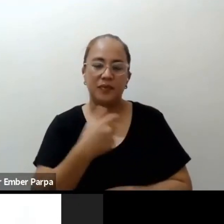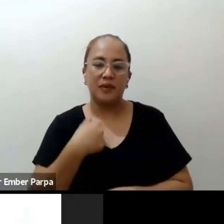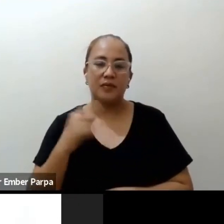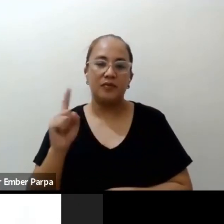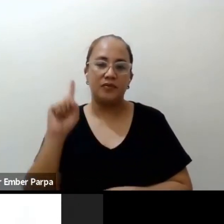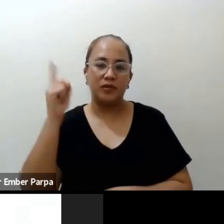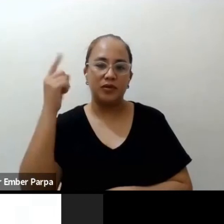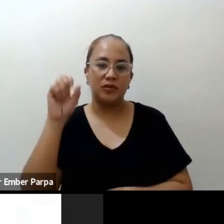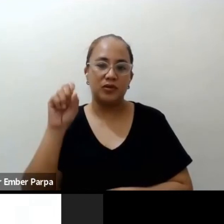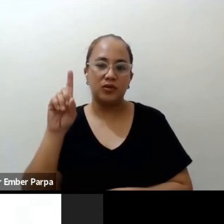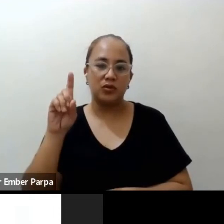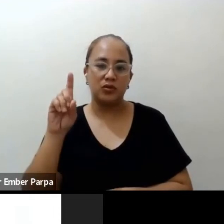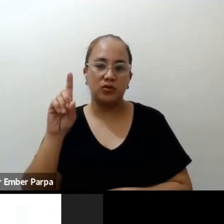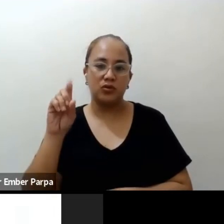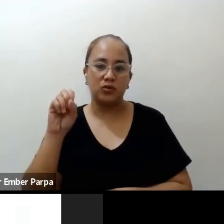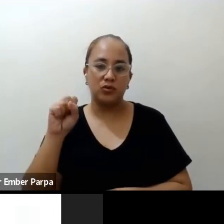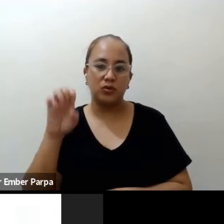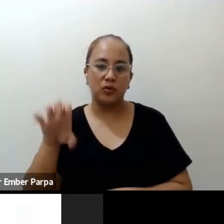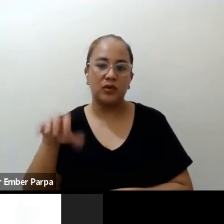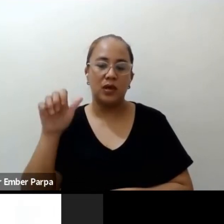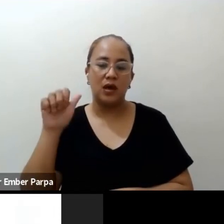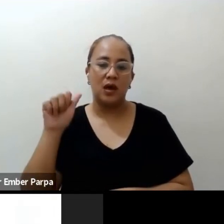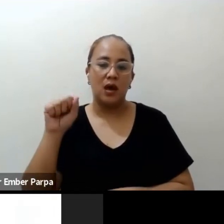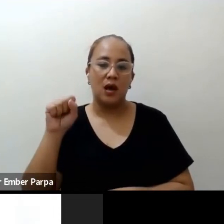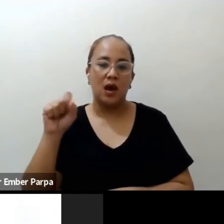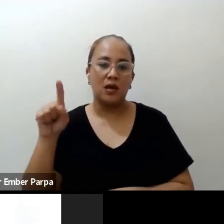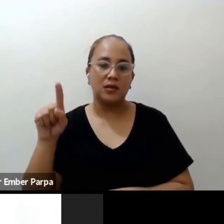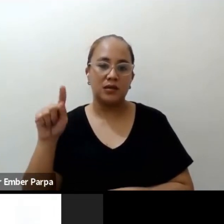ako, AstraZeneca. Pero